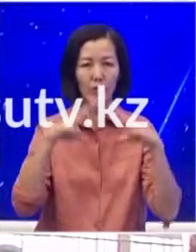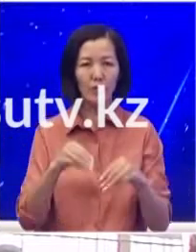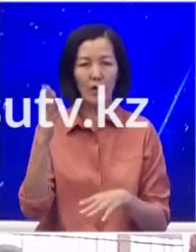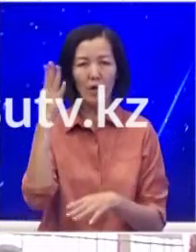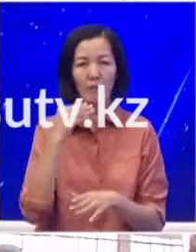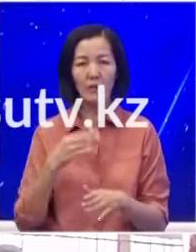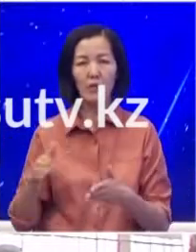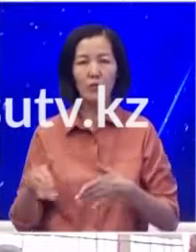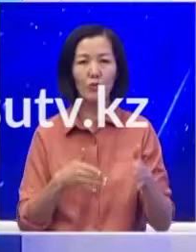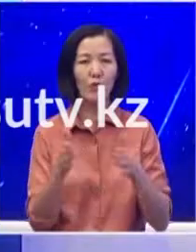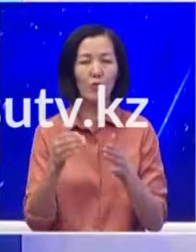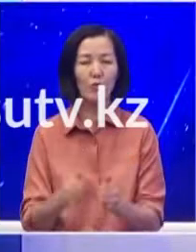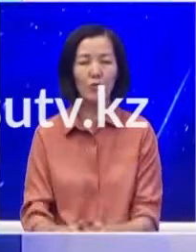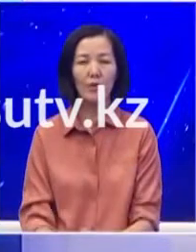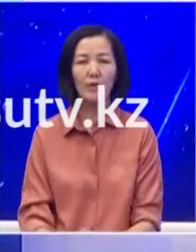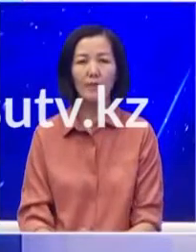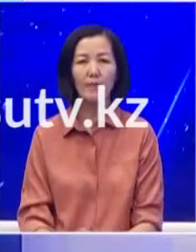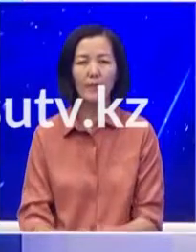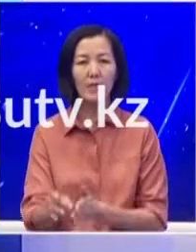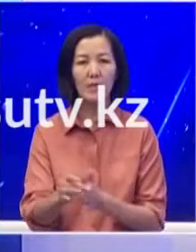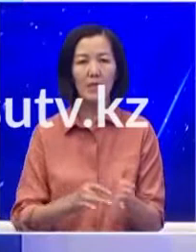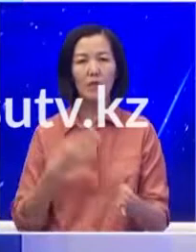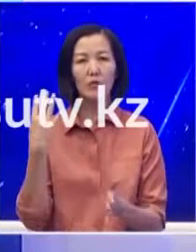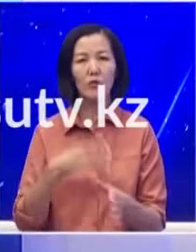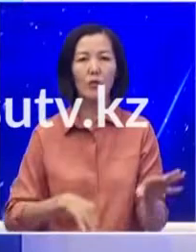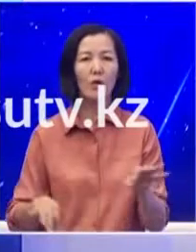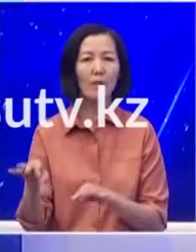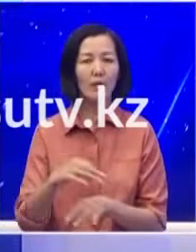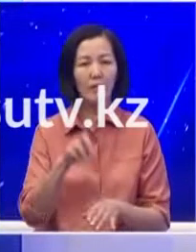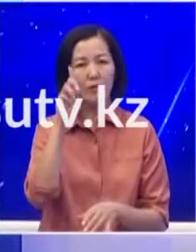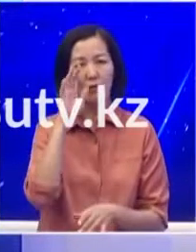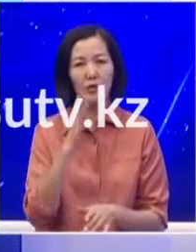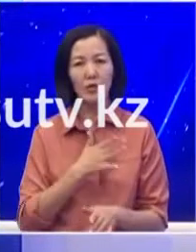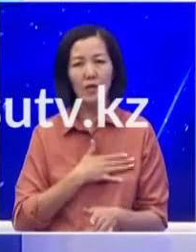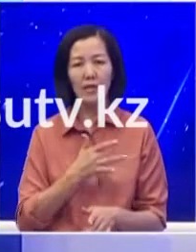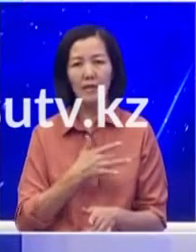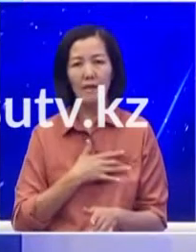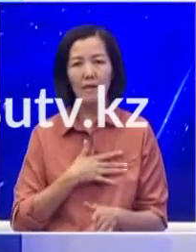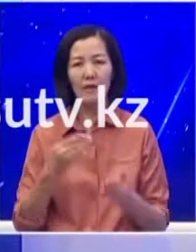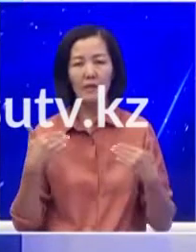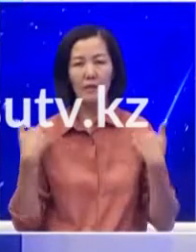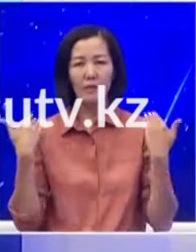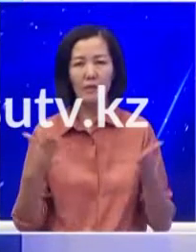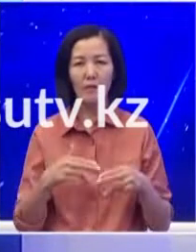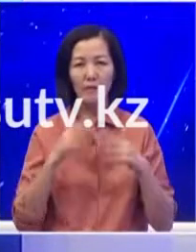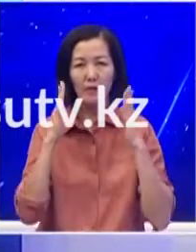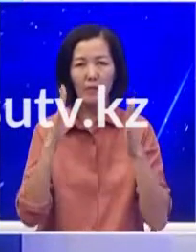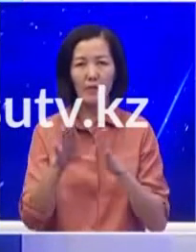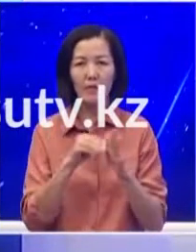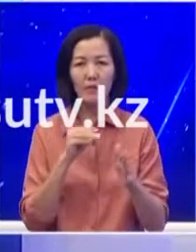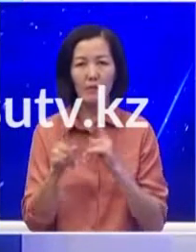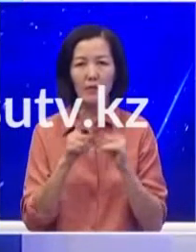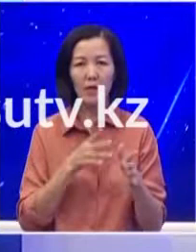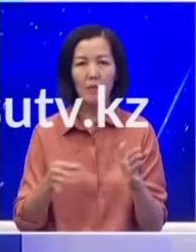кольцевую автодорогу. Сразу 40 проектов государственно-частного партнерства сегодня представлены вниманию депутатов на